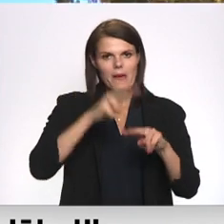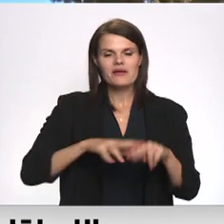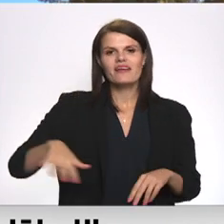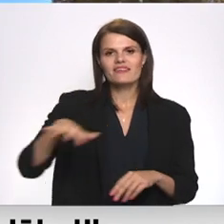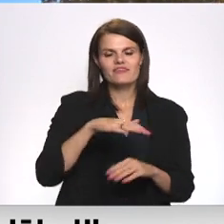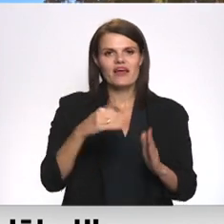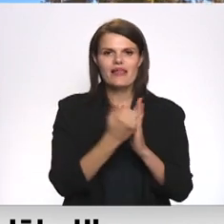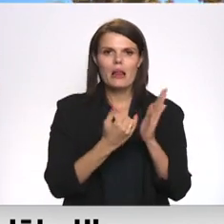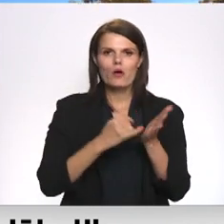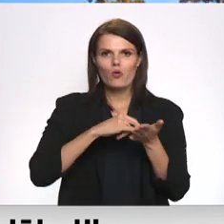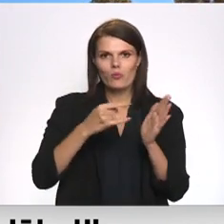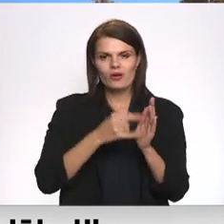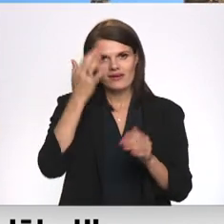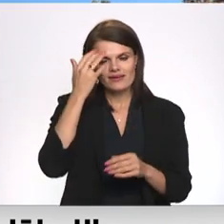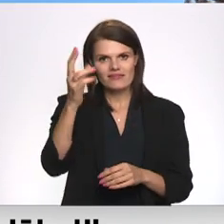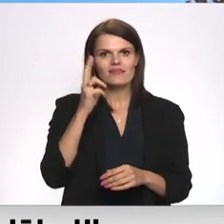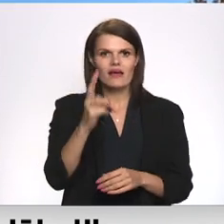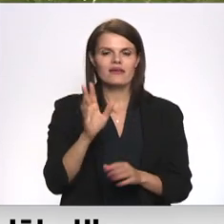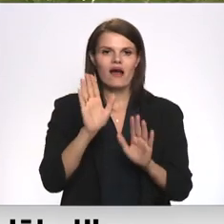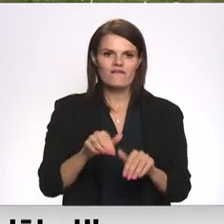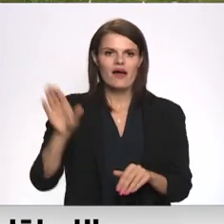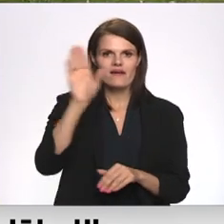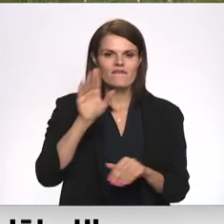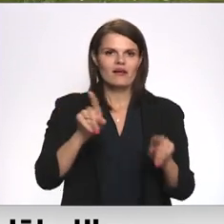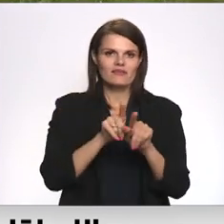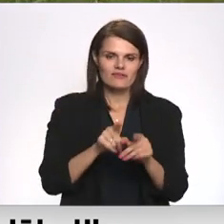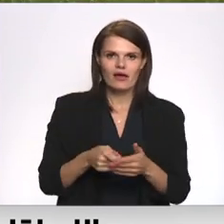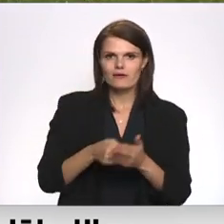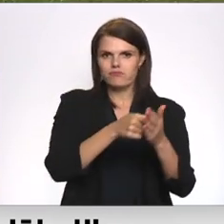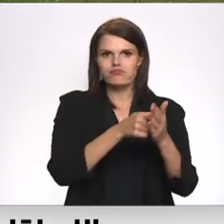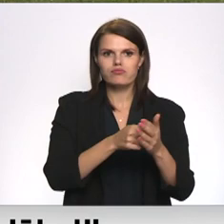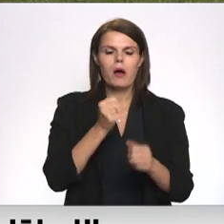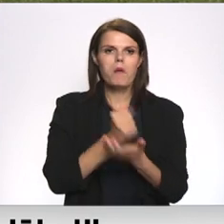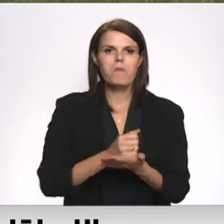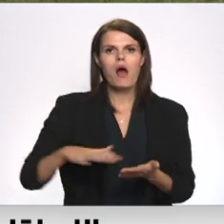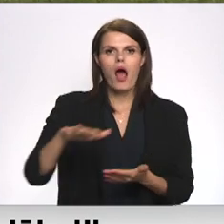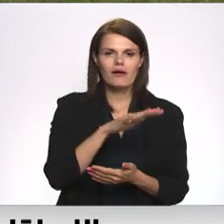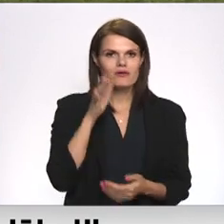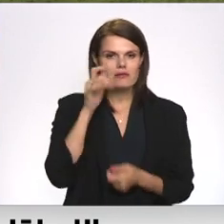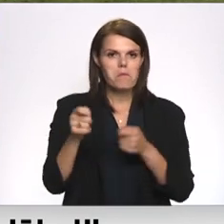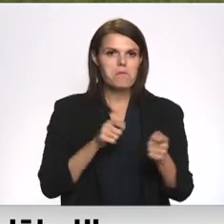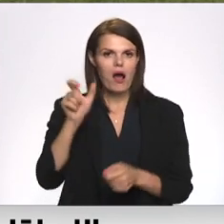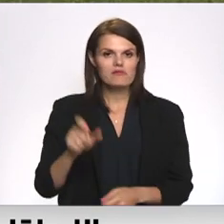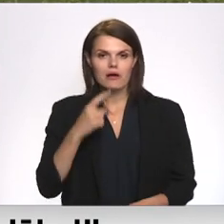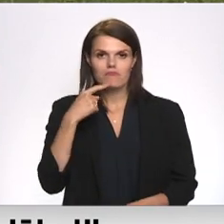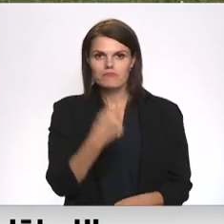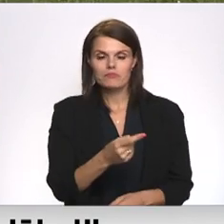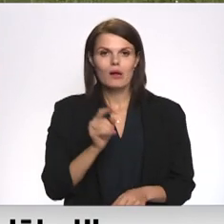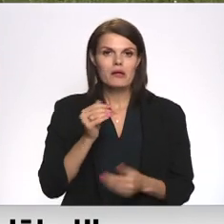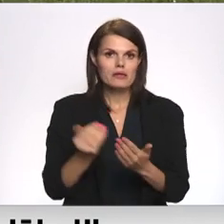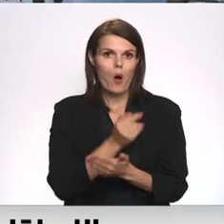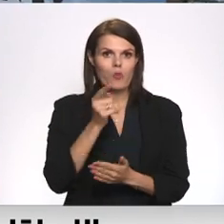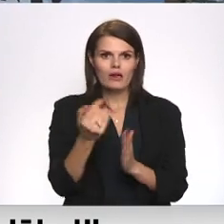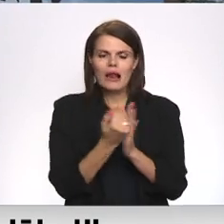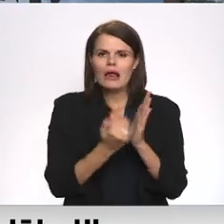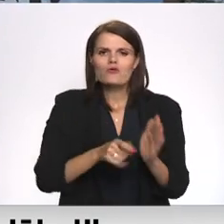paredzēs tiesības ar finansējumu piedalīties arī valstī. Lestenes pagasta pārvaldnieks RTV teica, ka topošais likums esot ilgi